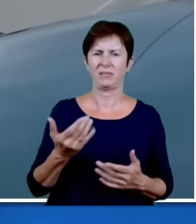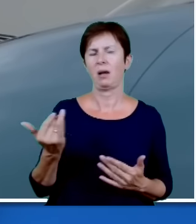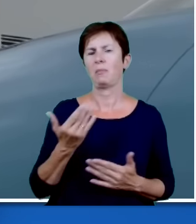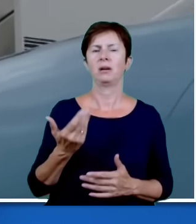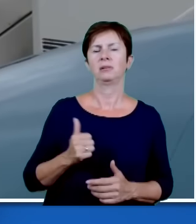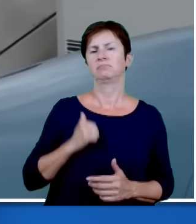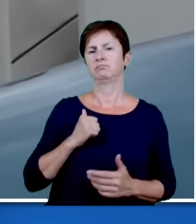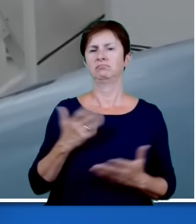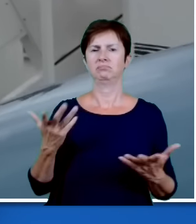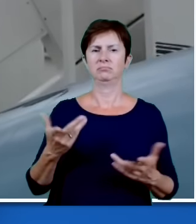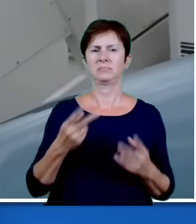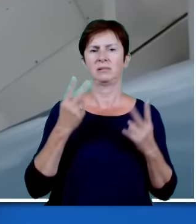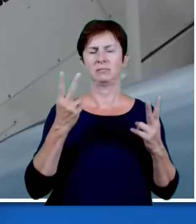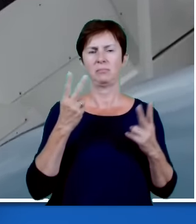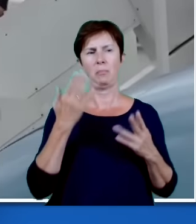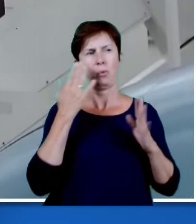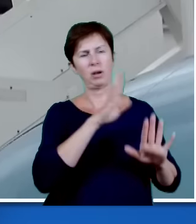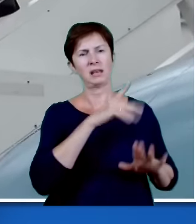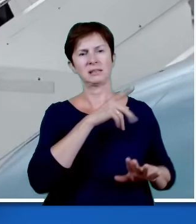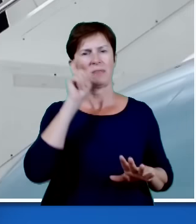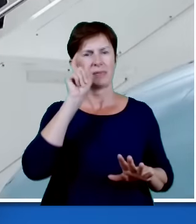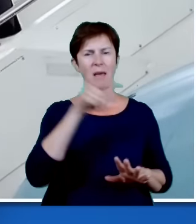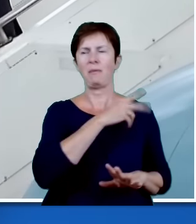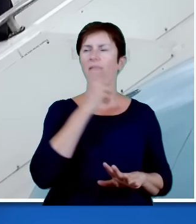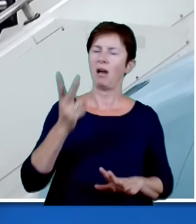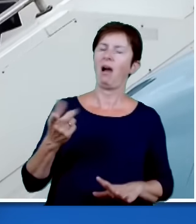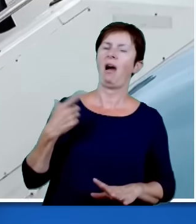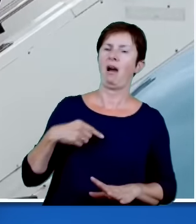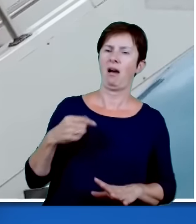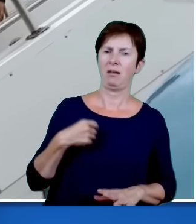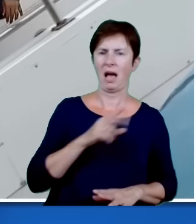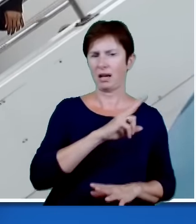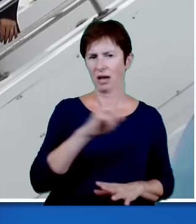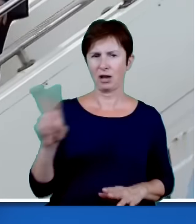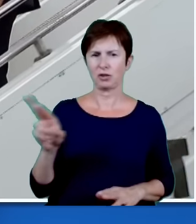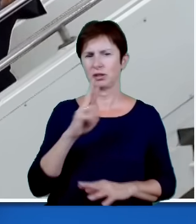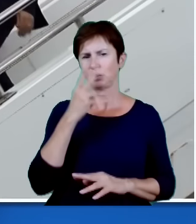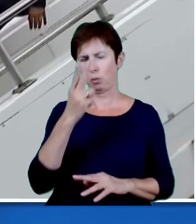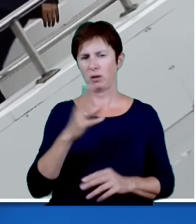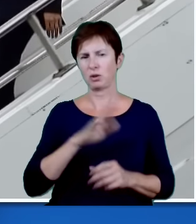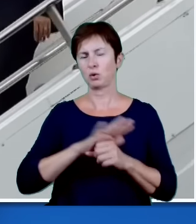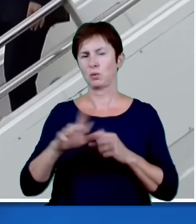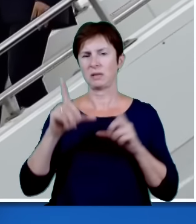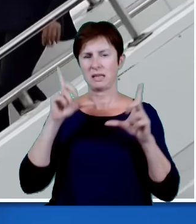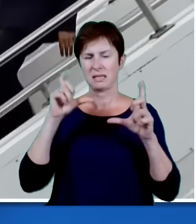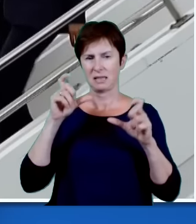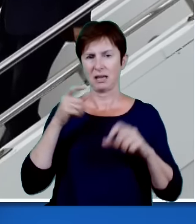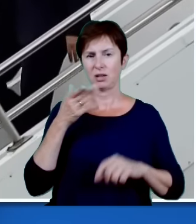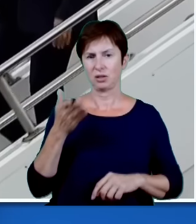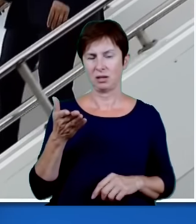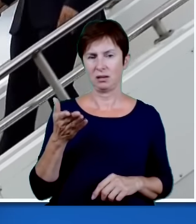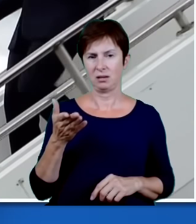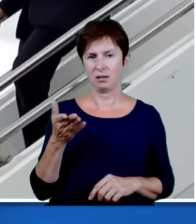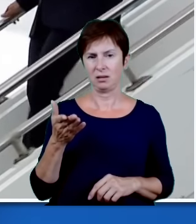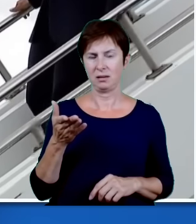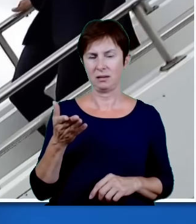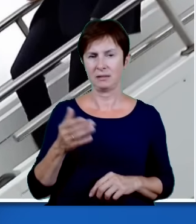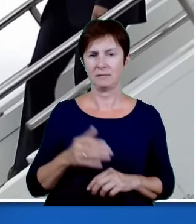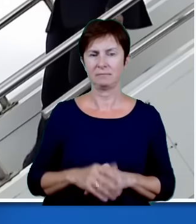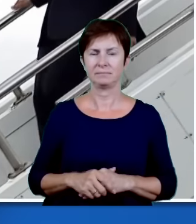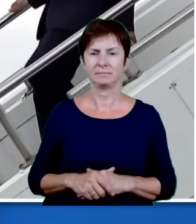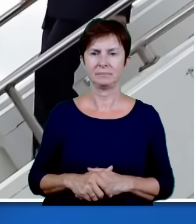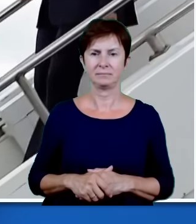niemiecki kanclerz bo każdy kto spojrzy na to słynne zdjęcie to zobaczy w drugim bohatera drugiego planu czyli